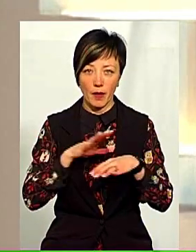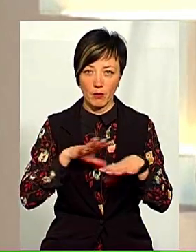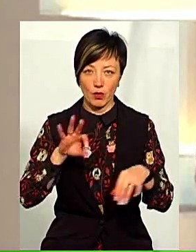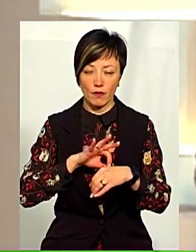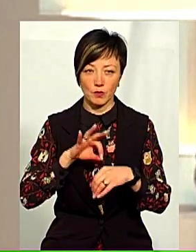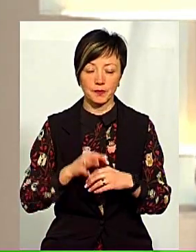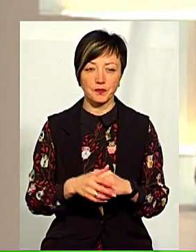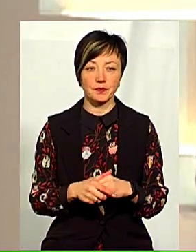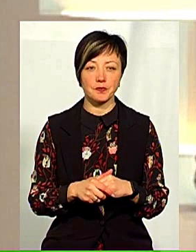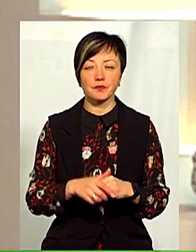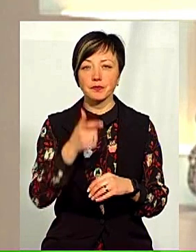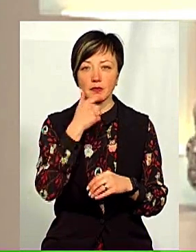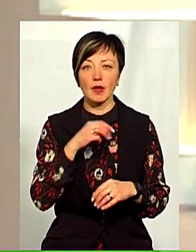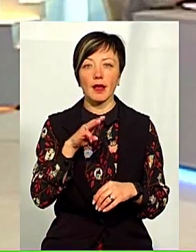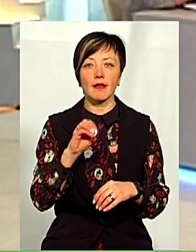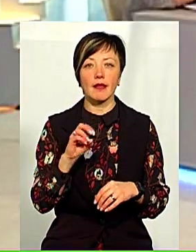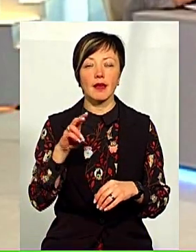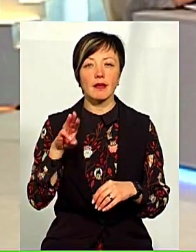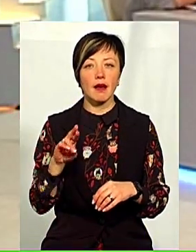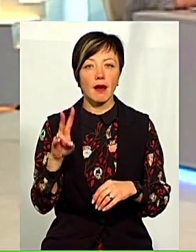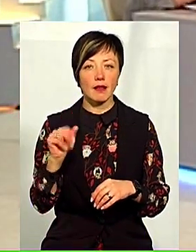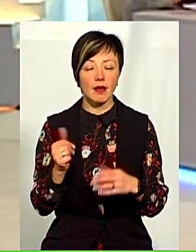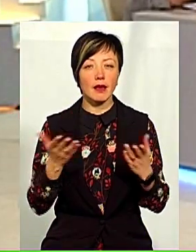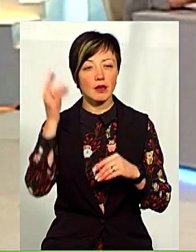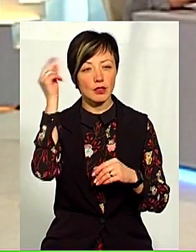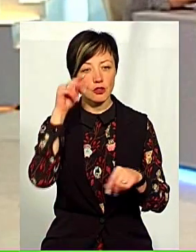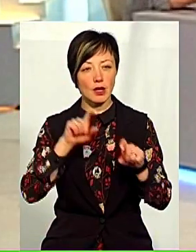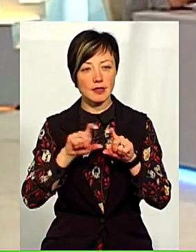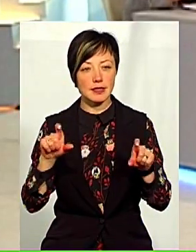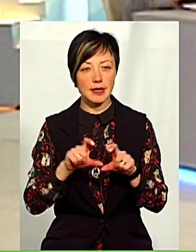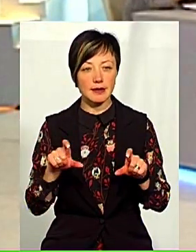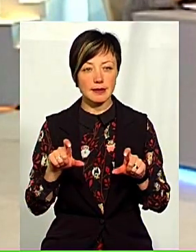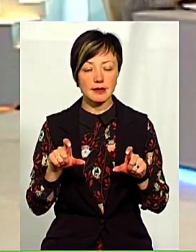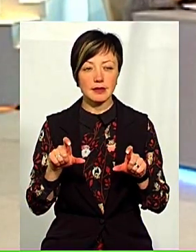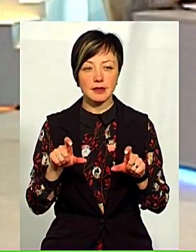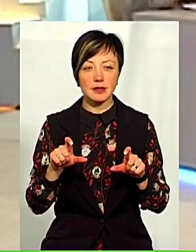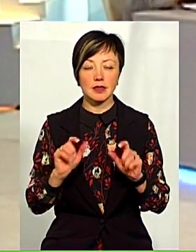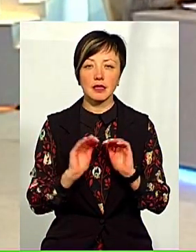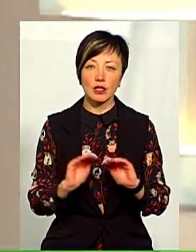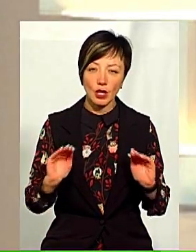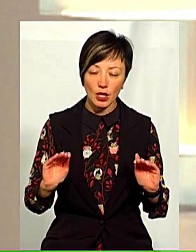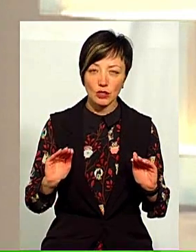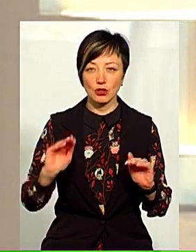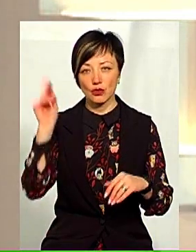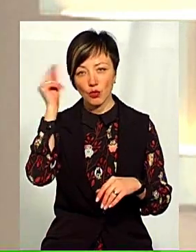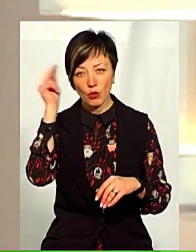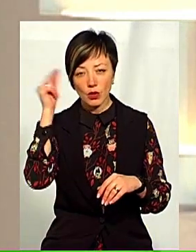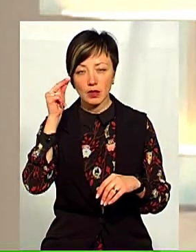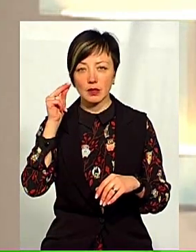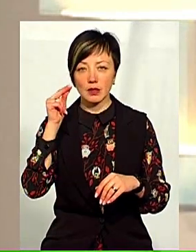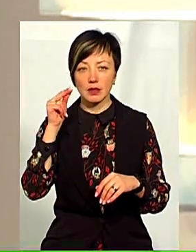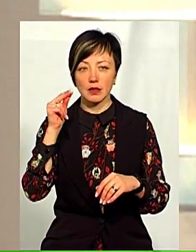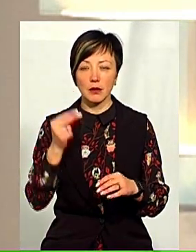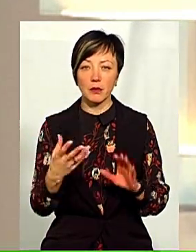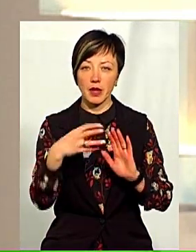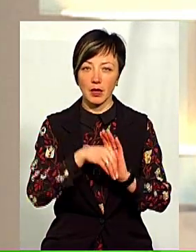хвороби. Пані Тетяно, а які навчальні заклади, шкільні, дошкільні,